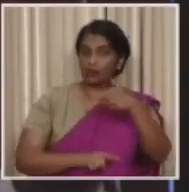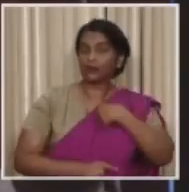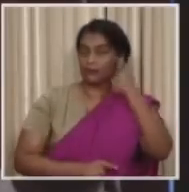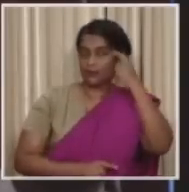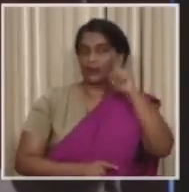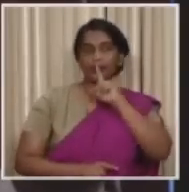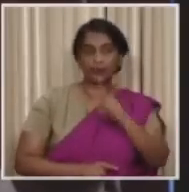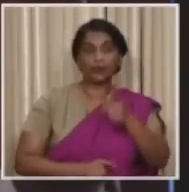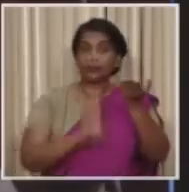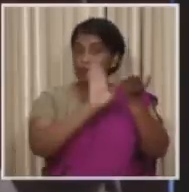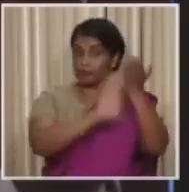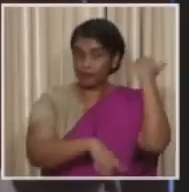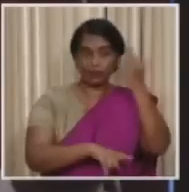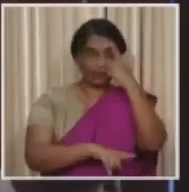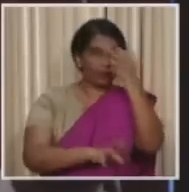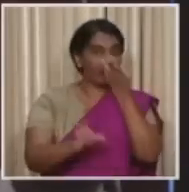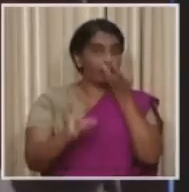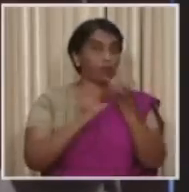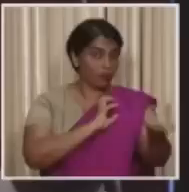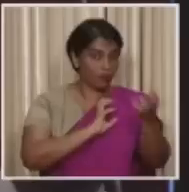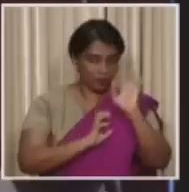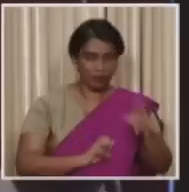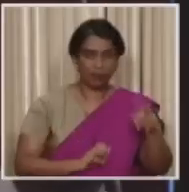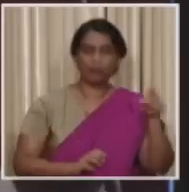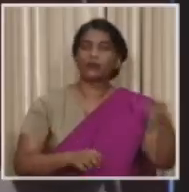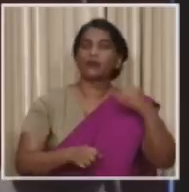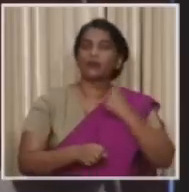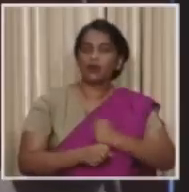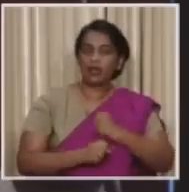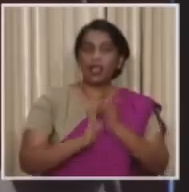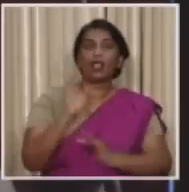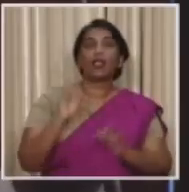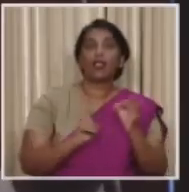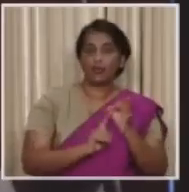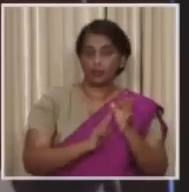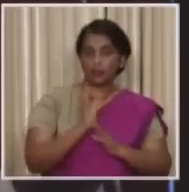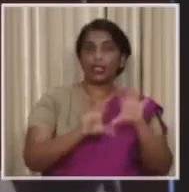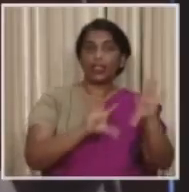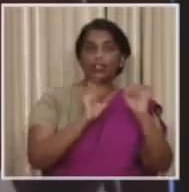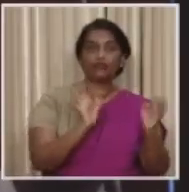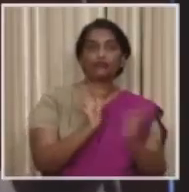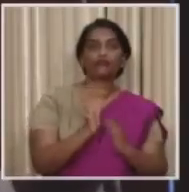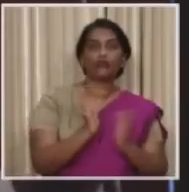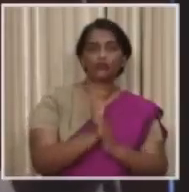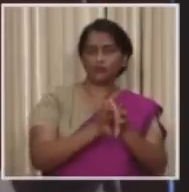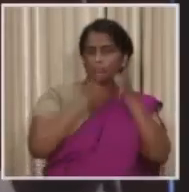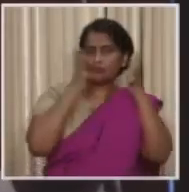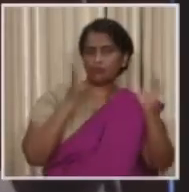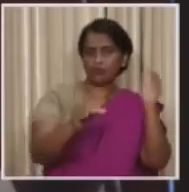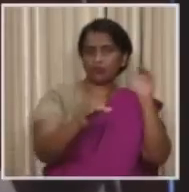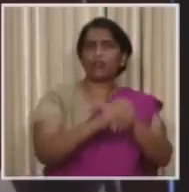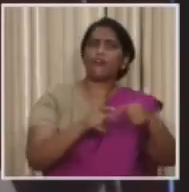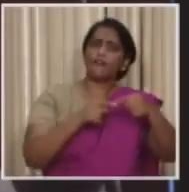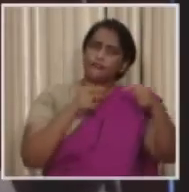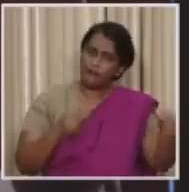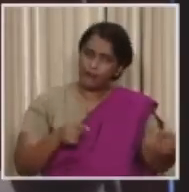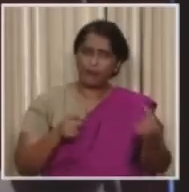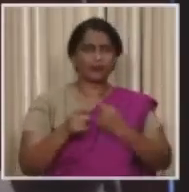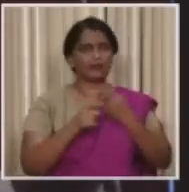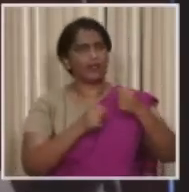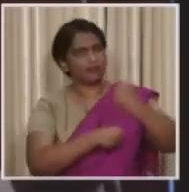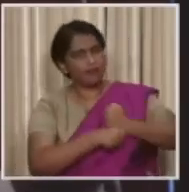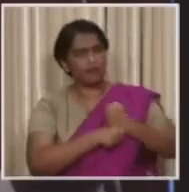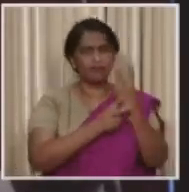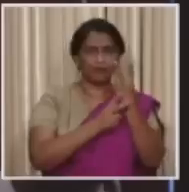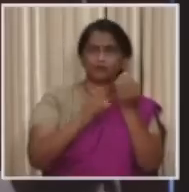කැමති එතුමාගේ කාලේ පාස්කු ප්‍රහාරය සිද්ධ වුණාම ඒ ආණ්ඩු ඉන්න ඇමතිවරු තමයි තේරීම් කාරක සභාවේ අති බෞතරයක් හිටියේ විපක්ෂෙත් හිටියේ